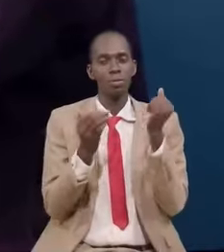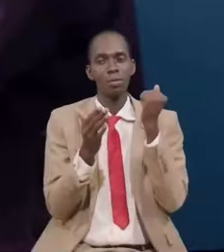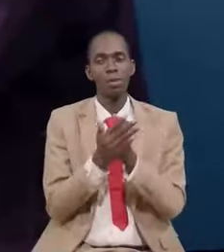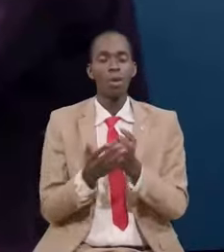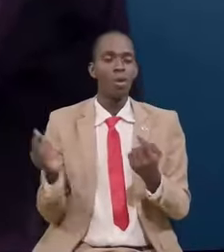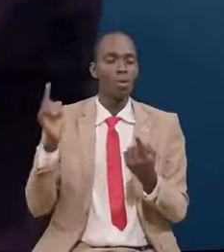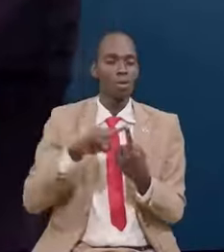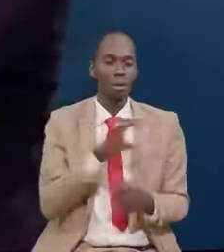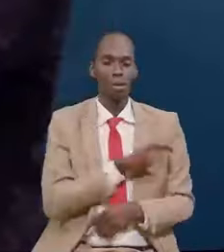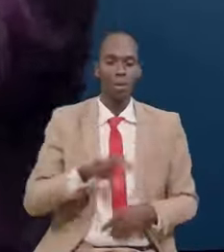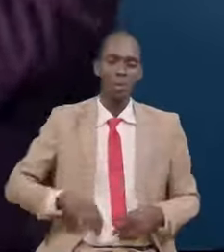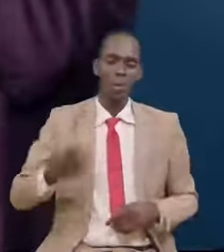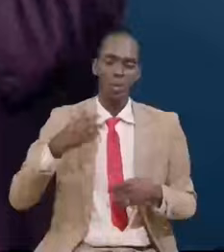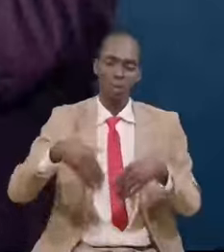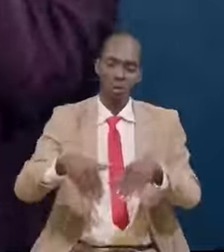son ensevelissement,